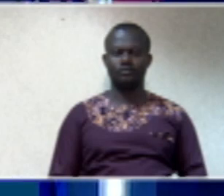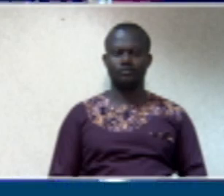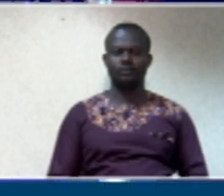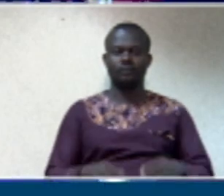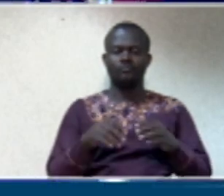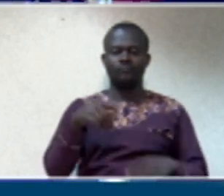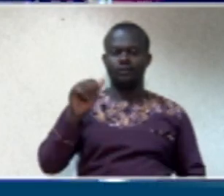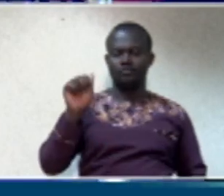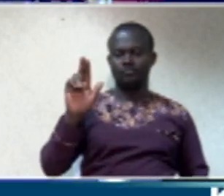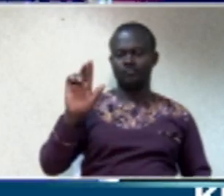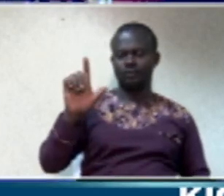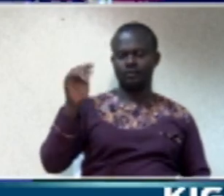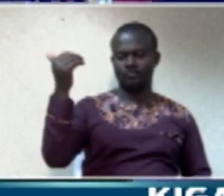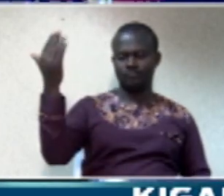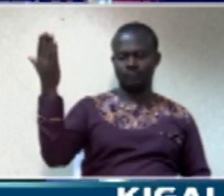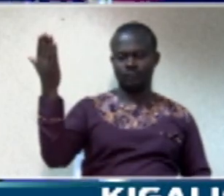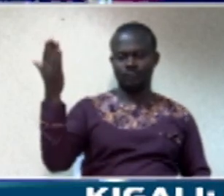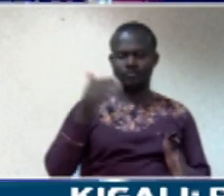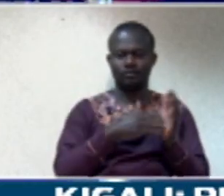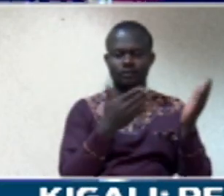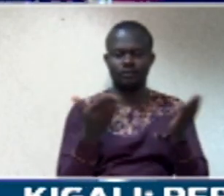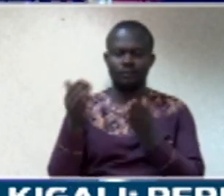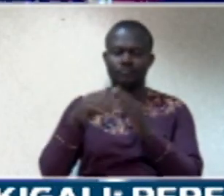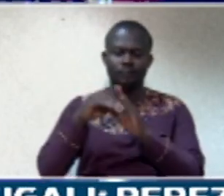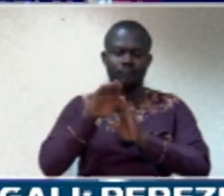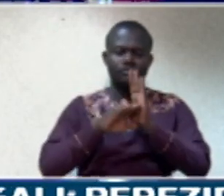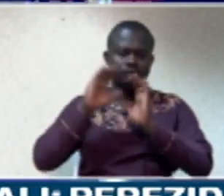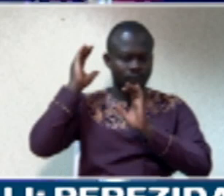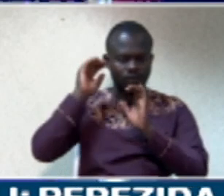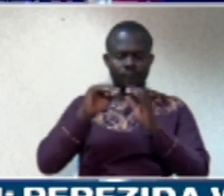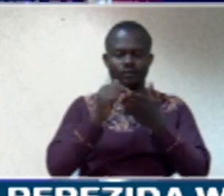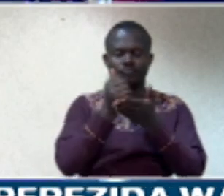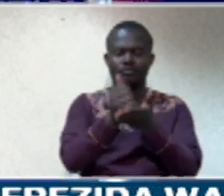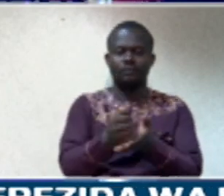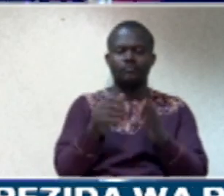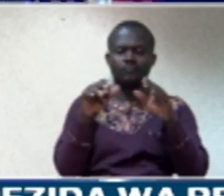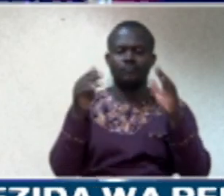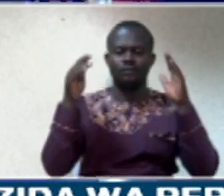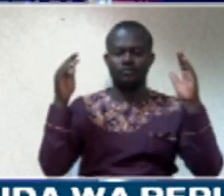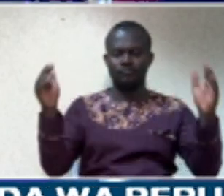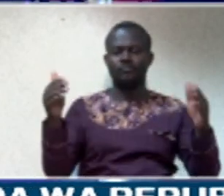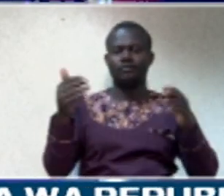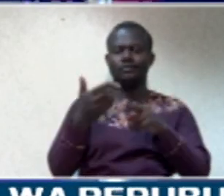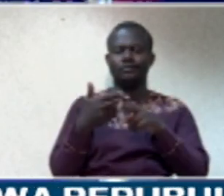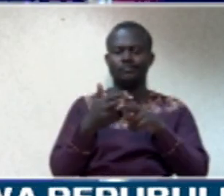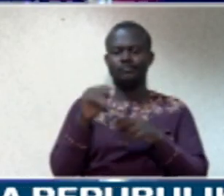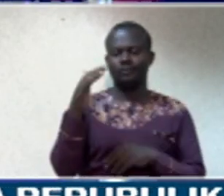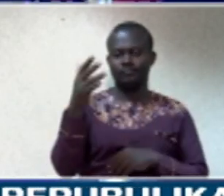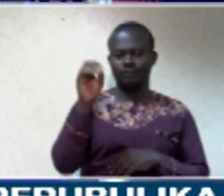nitwa Paul Rutikanga nongere mbayikaze mwese muri gahunda ya makuru mfashwemo n'itsinda rigari kugira ngo bagira ugatanu kuri